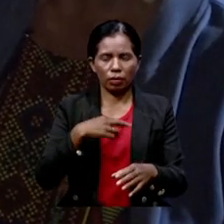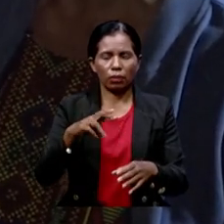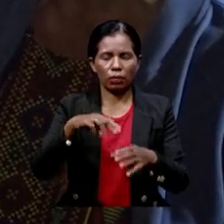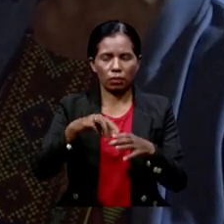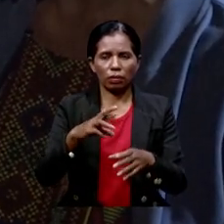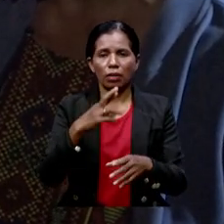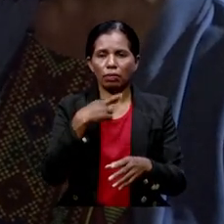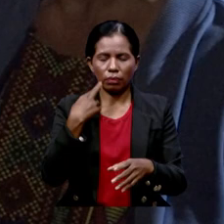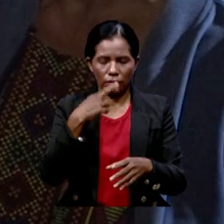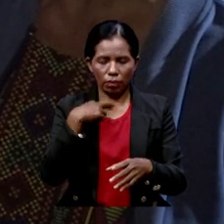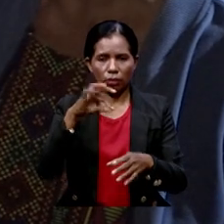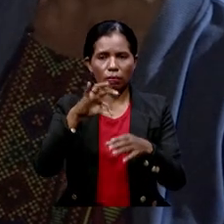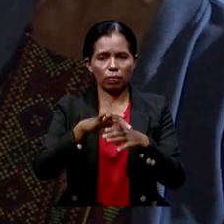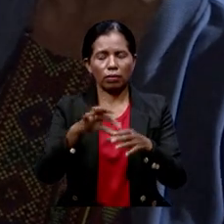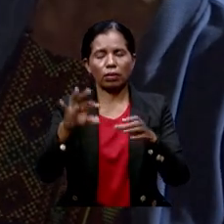kuda bata, kuda